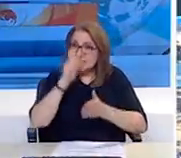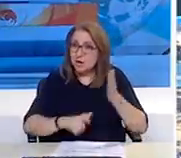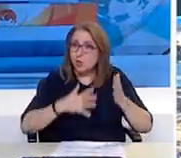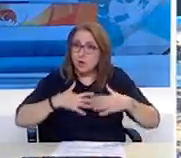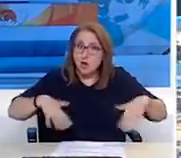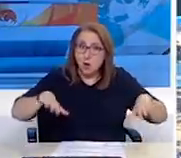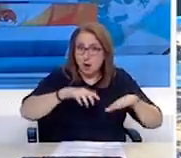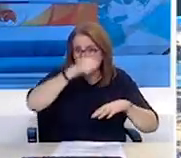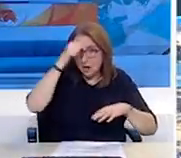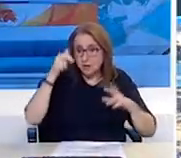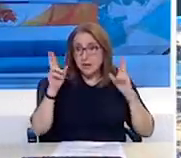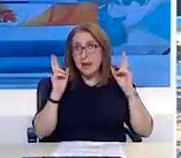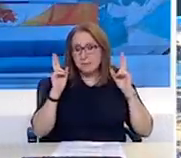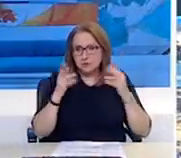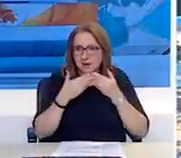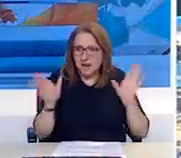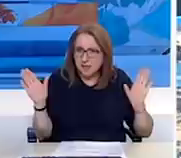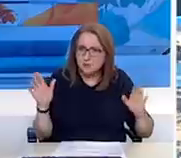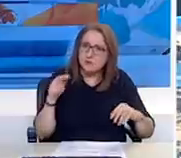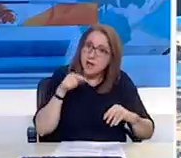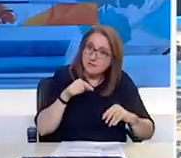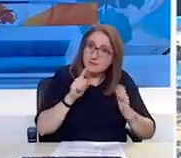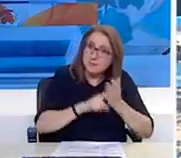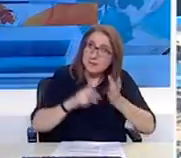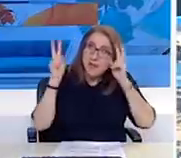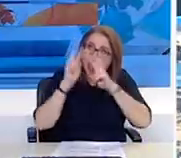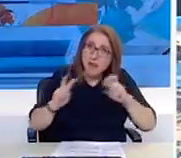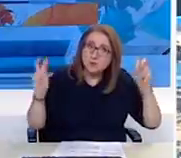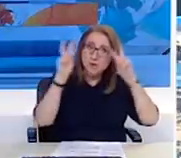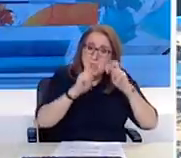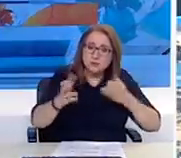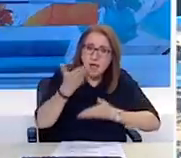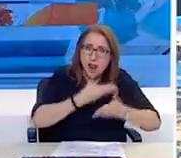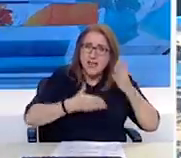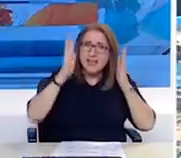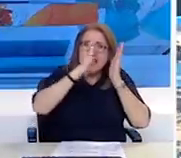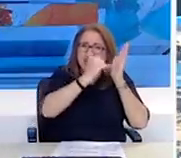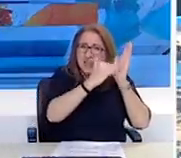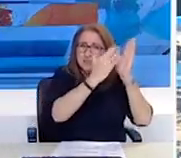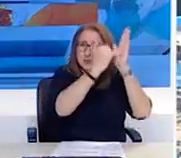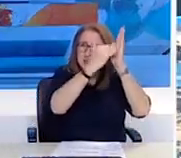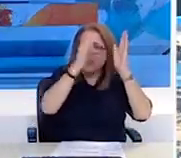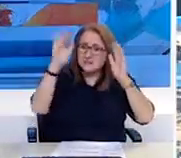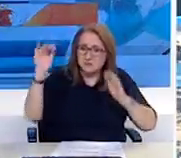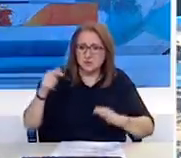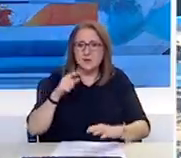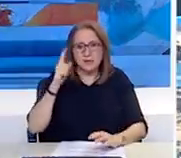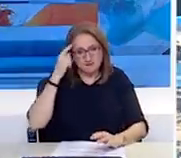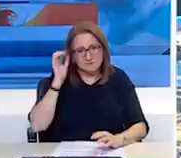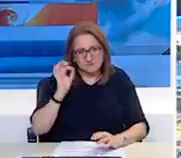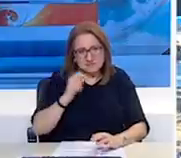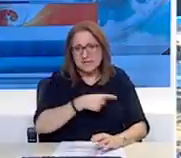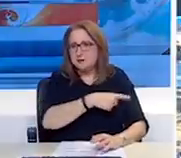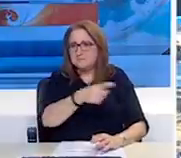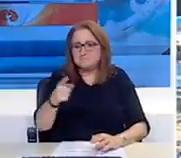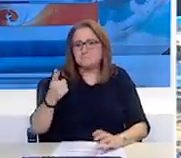λειτουργήσουν. Άρα θέλει λοιπόν προσοχή στις τεχνικές λεπτομέρειες. Καταλαβαίνω ότι μερικά από αυτά δεν είναι ευκόλως αντιληπτά από τον κόσμο. Θα